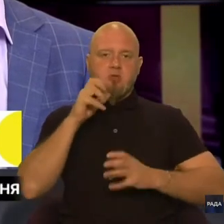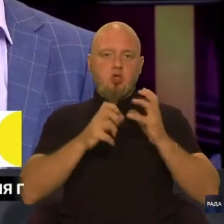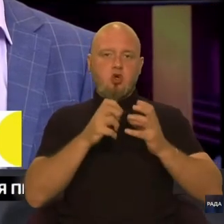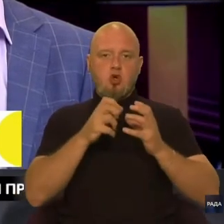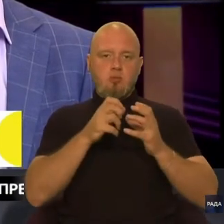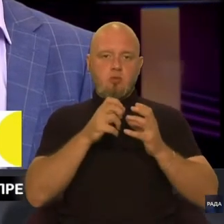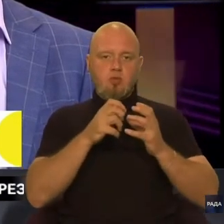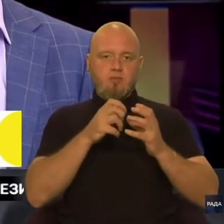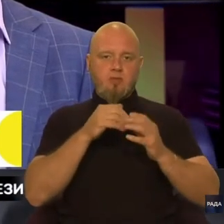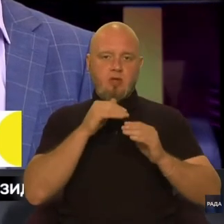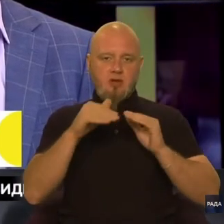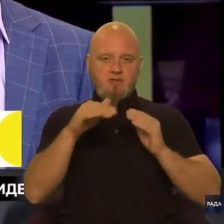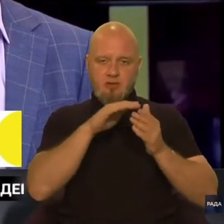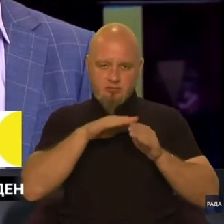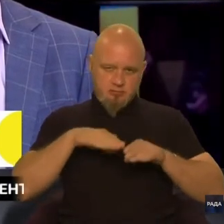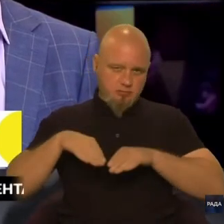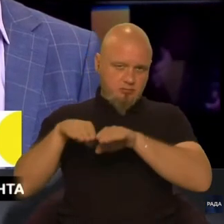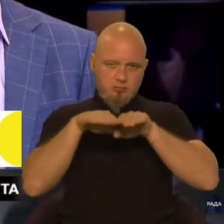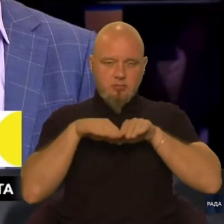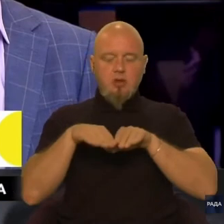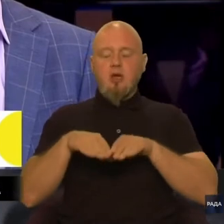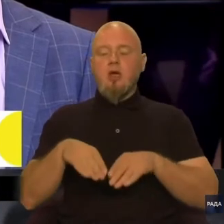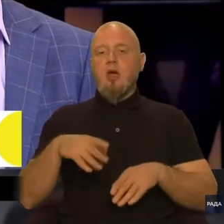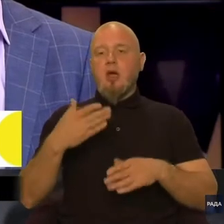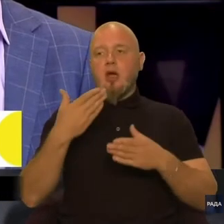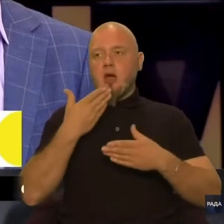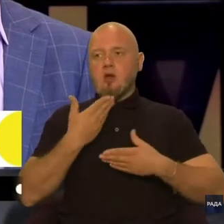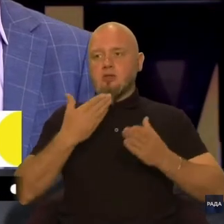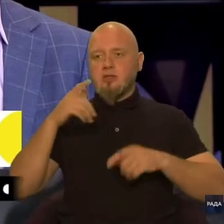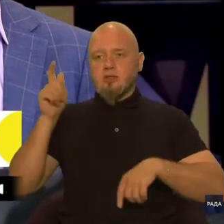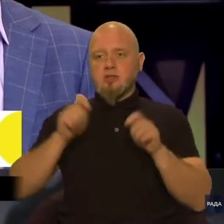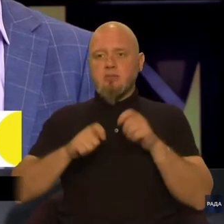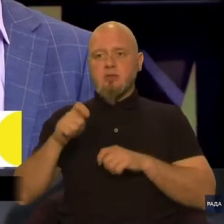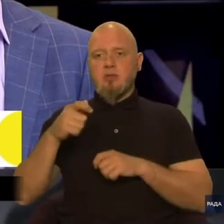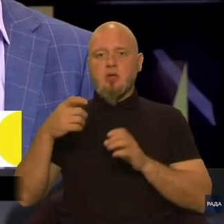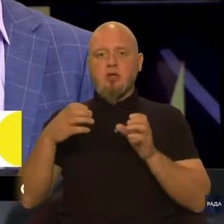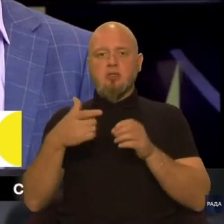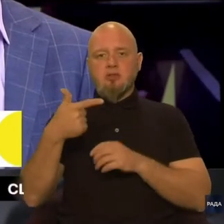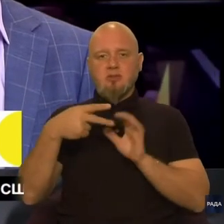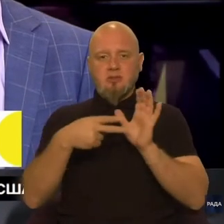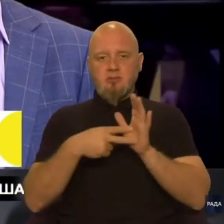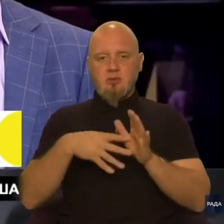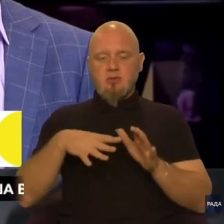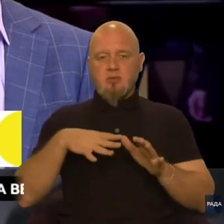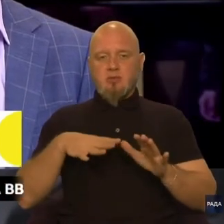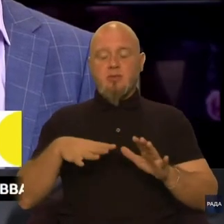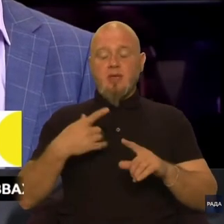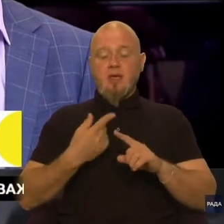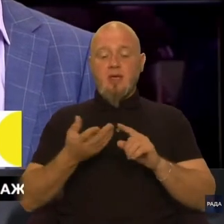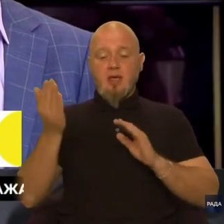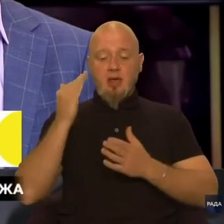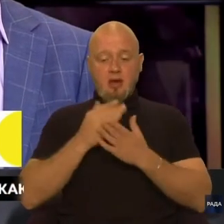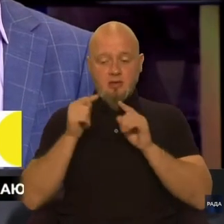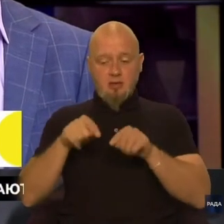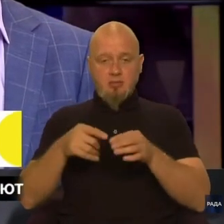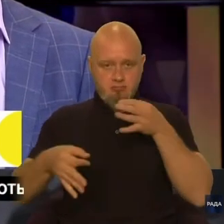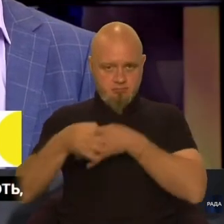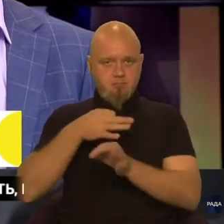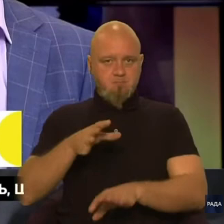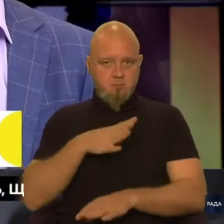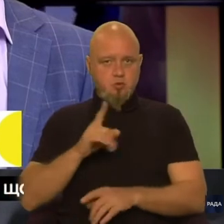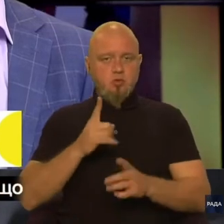по останній саміт групи семи які відбувся у хіросімі вона там якраз про це і говорили що